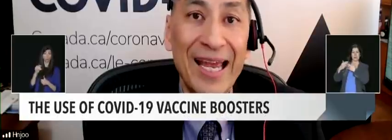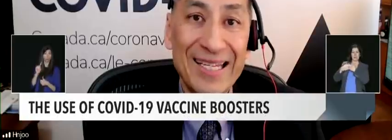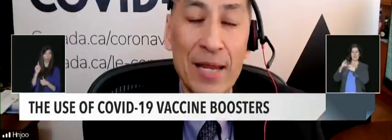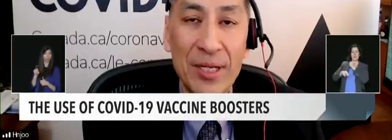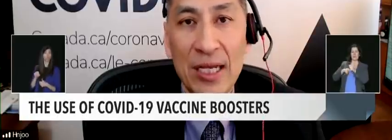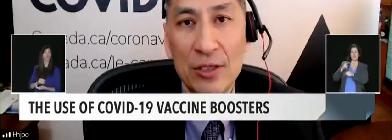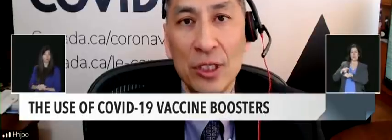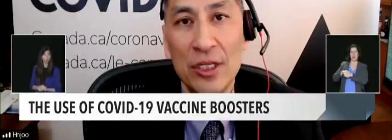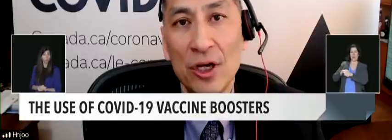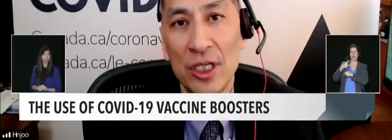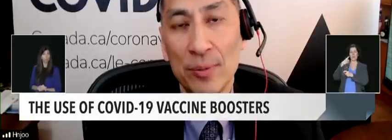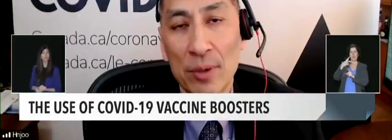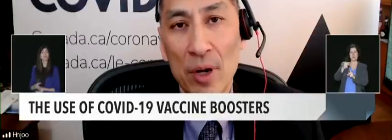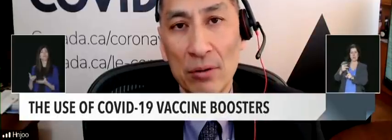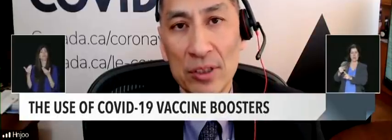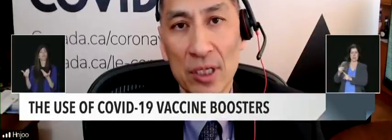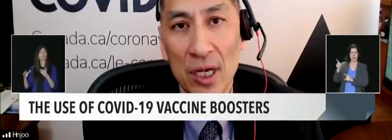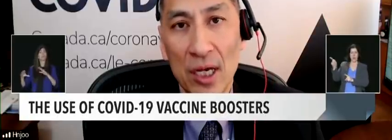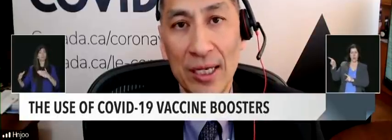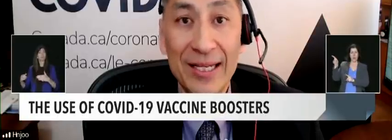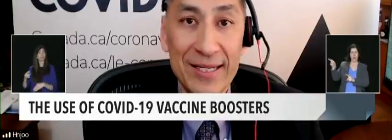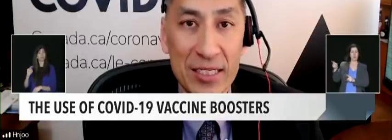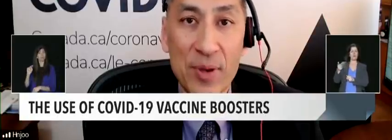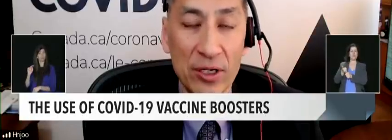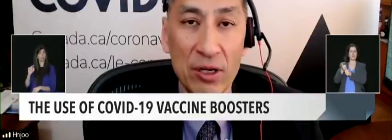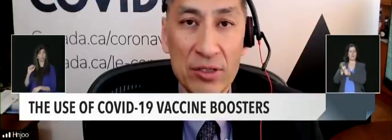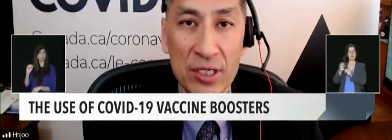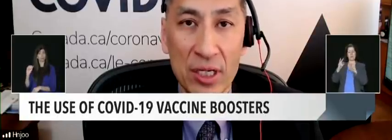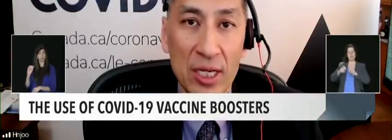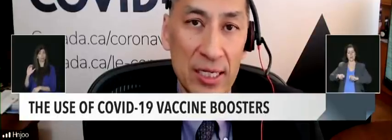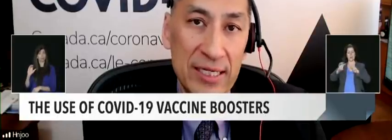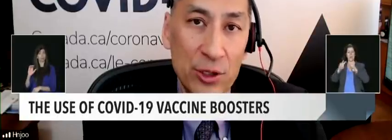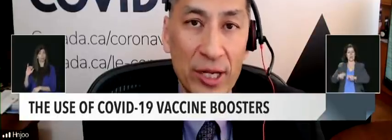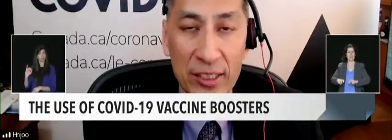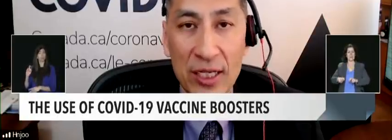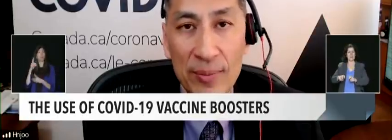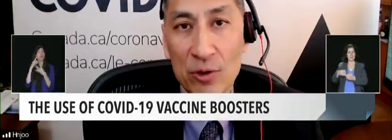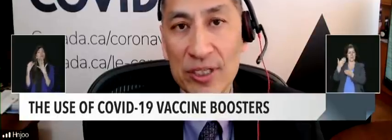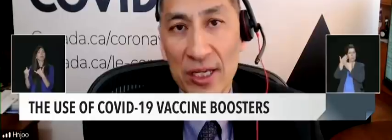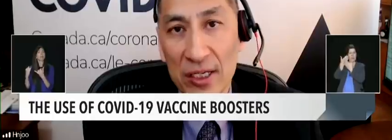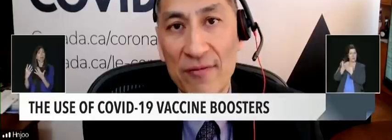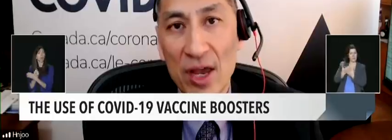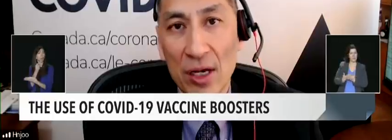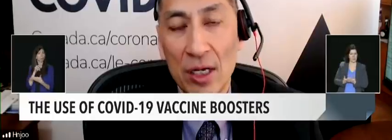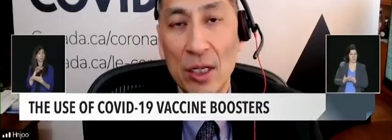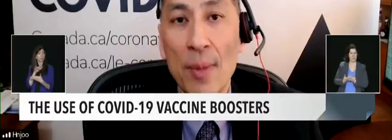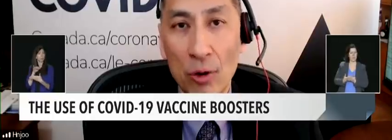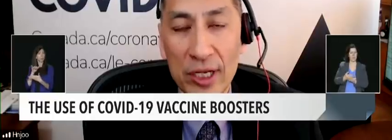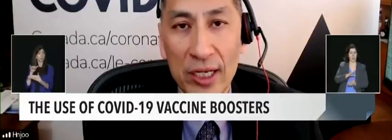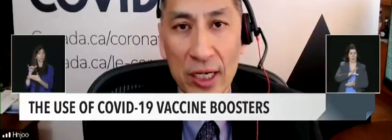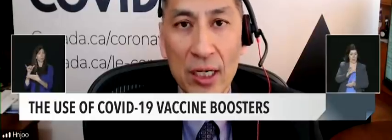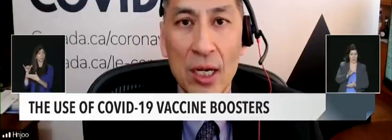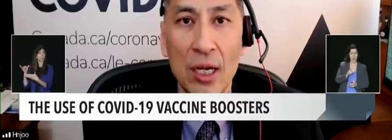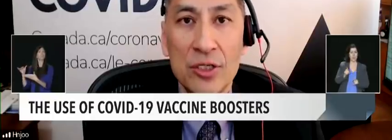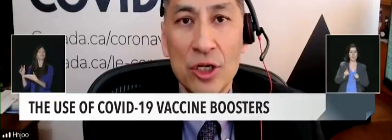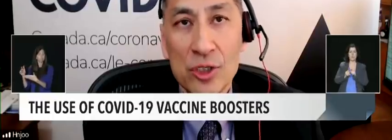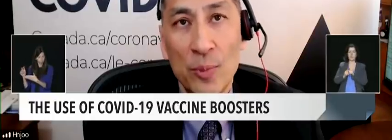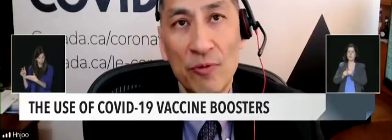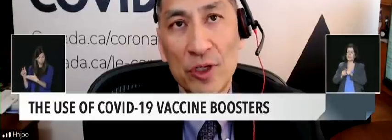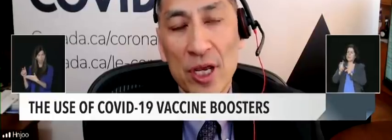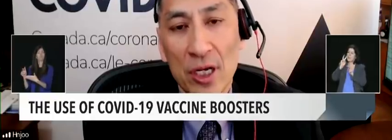est en train d'examiner toutes les données probantes et les expériences ici au Canada mais aussi à travers le monde.